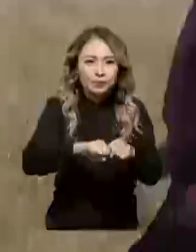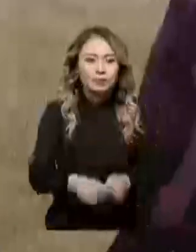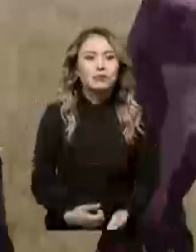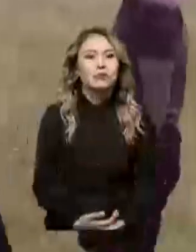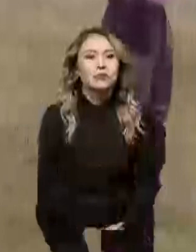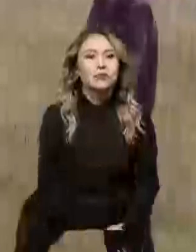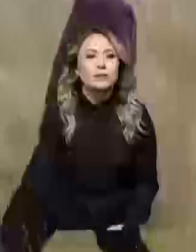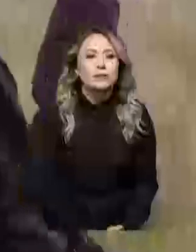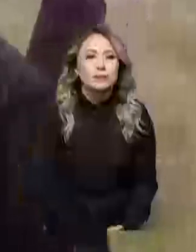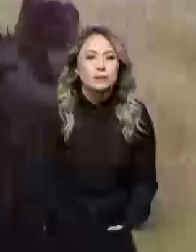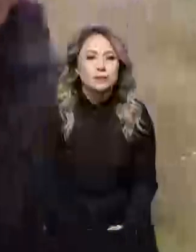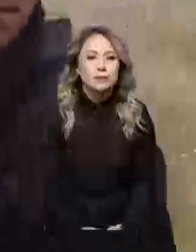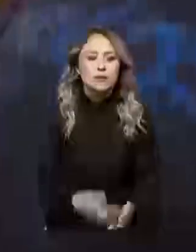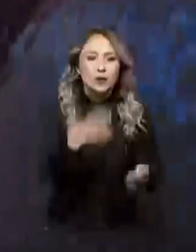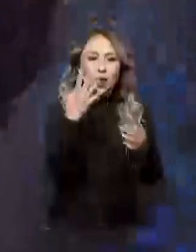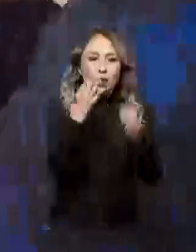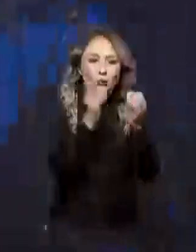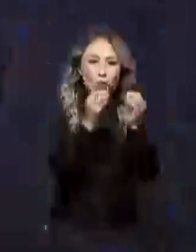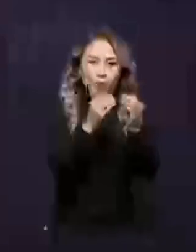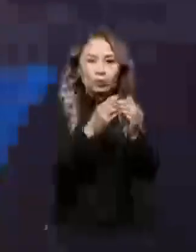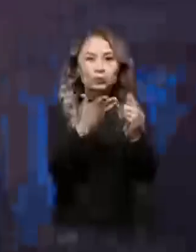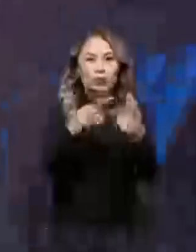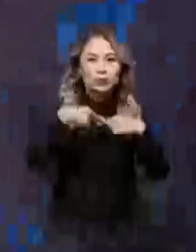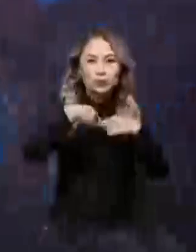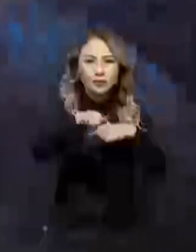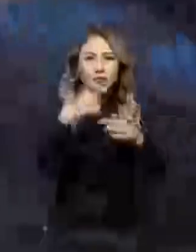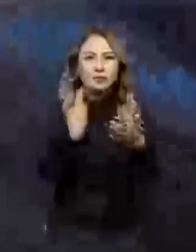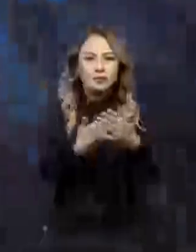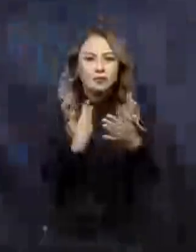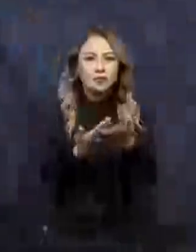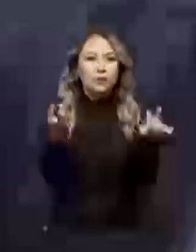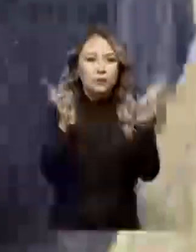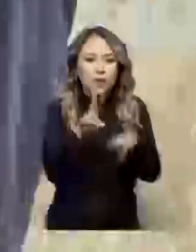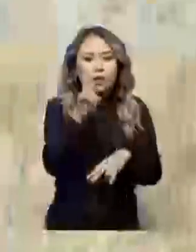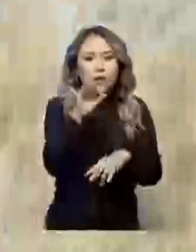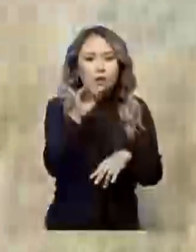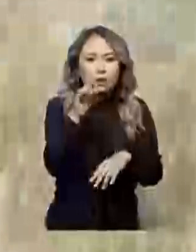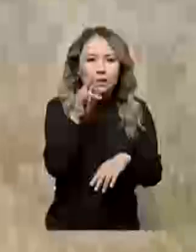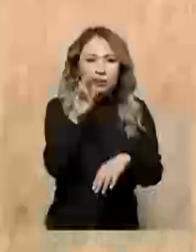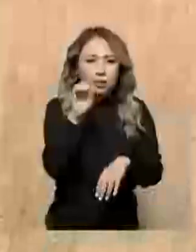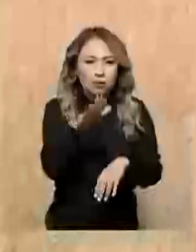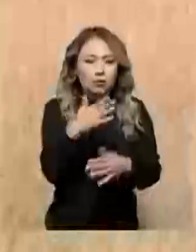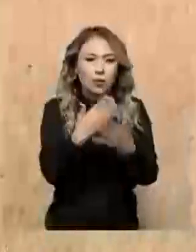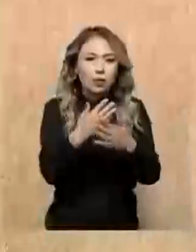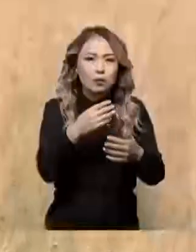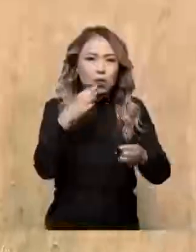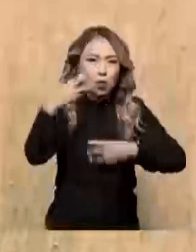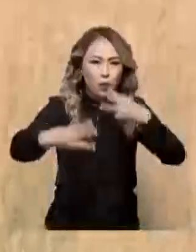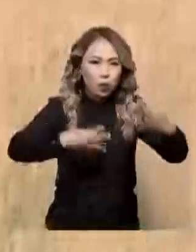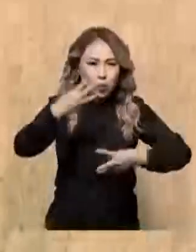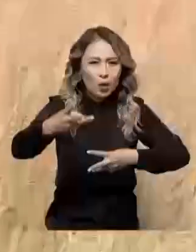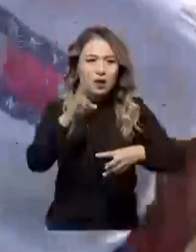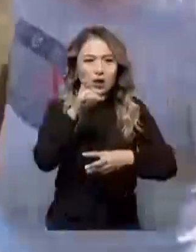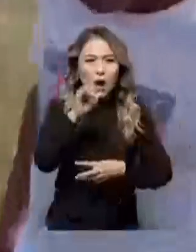10 шақырым ба, 5 шақырым жаяу жүреміз. Координаттарын береміз, сосын сол координаттармен уже олайтын адамдар келеді. Наурызым ауданы